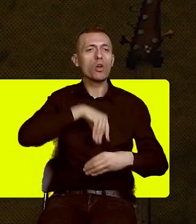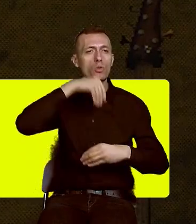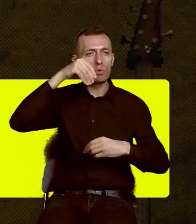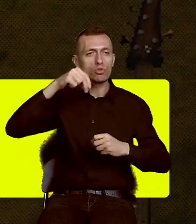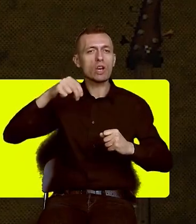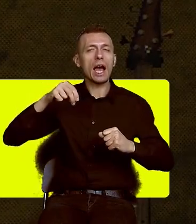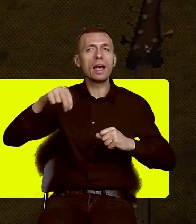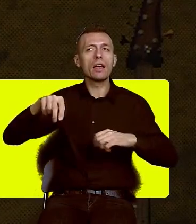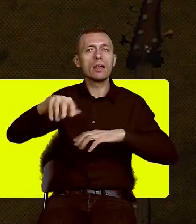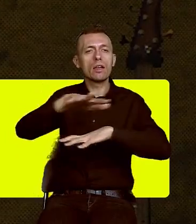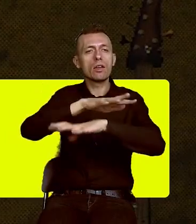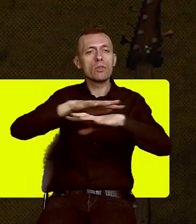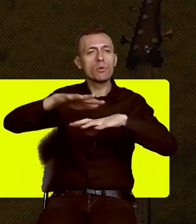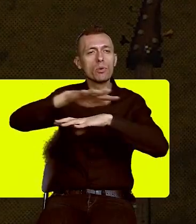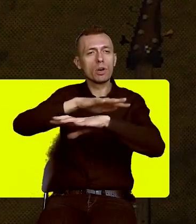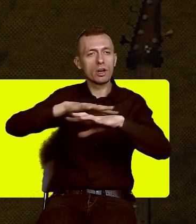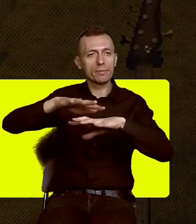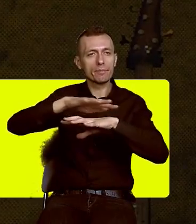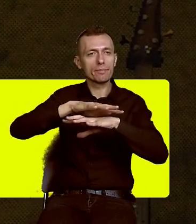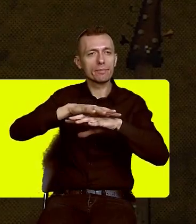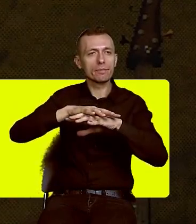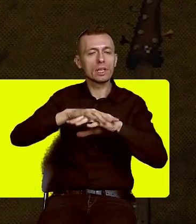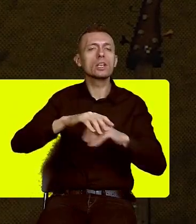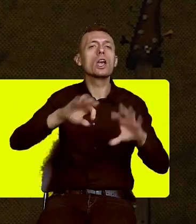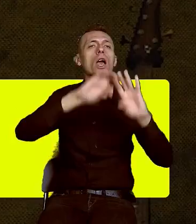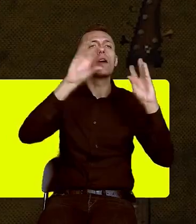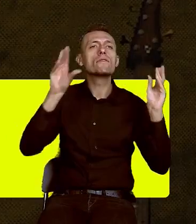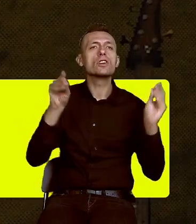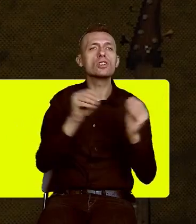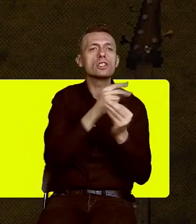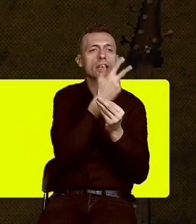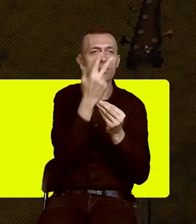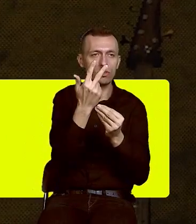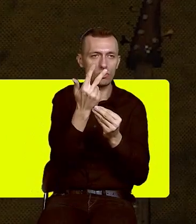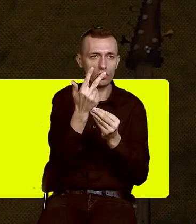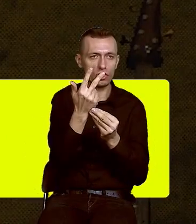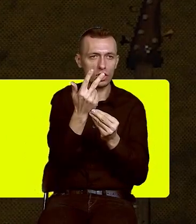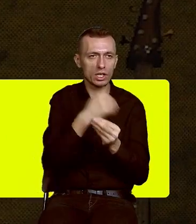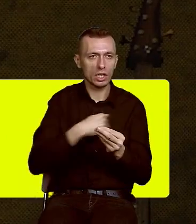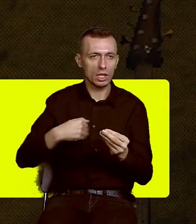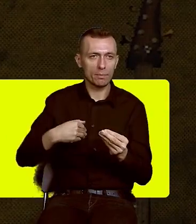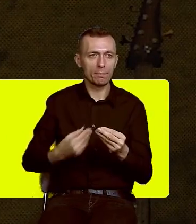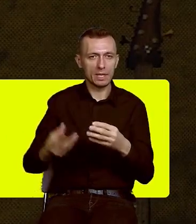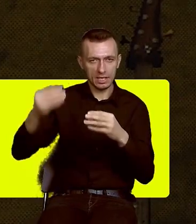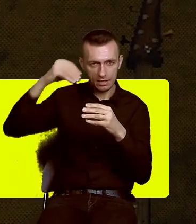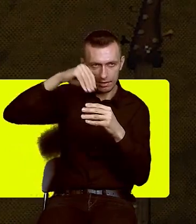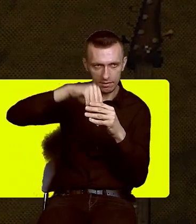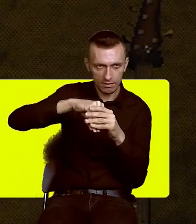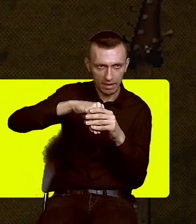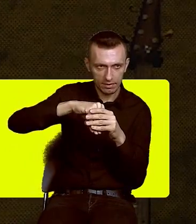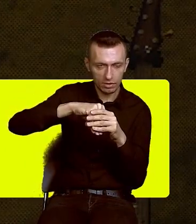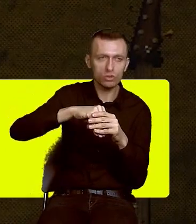piętno upadku, skłonność do upadku. Te wszystkie trzy części, z których się składamy, są